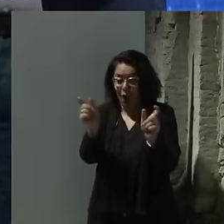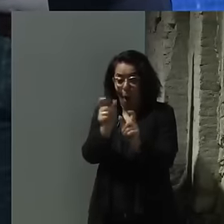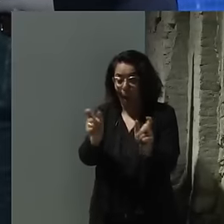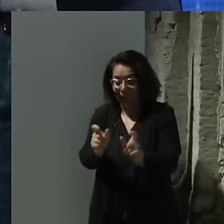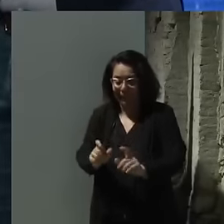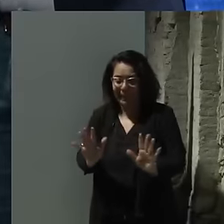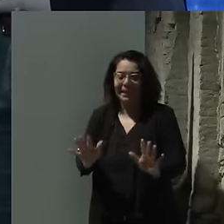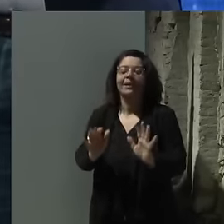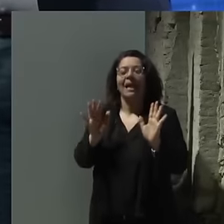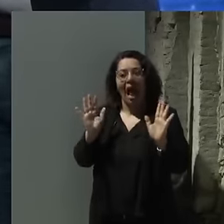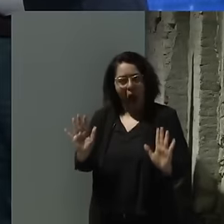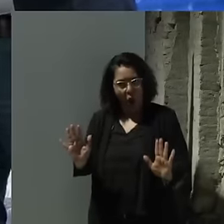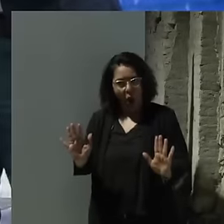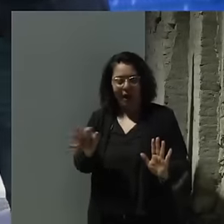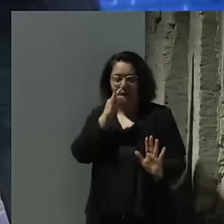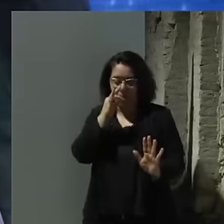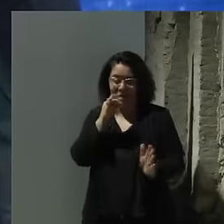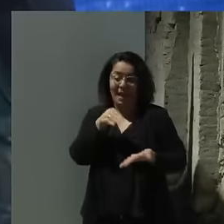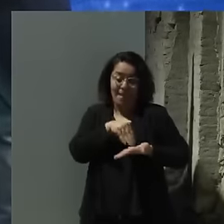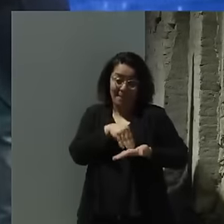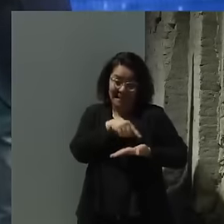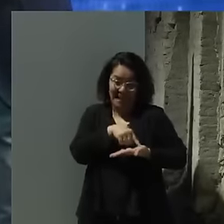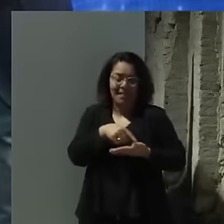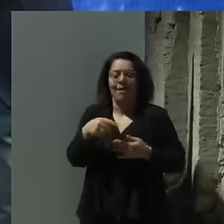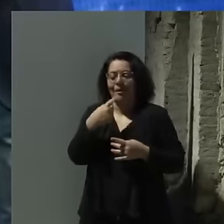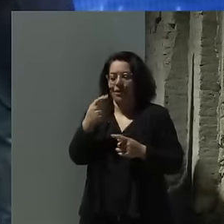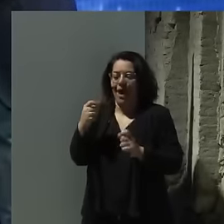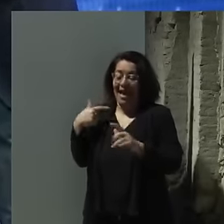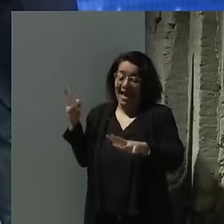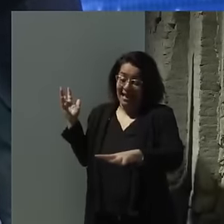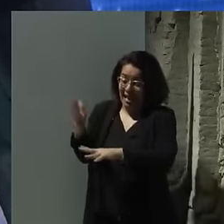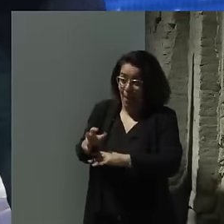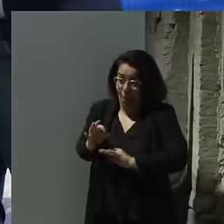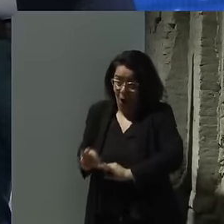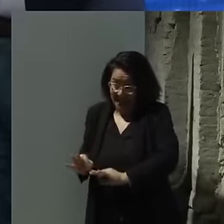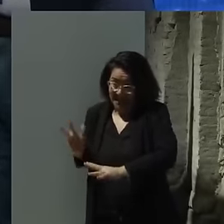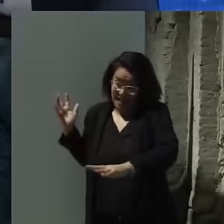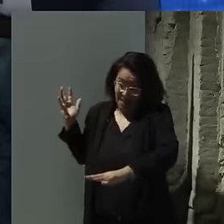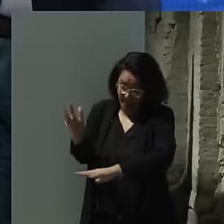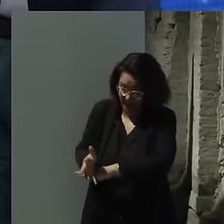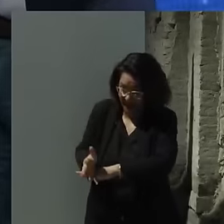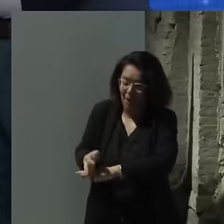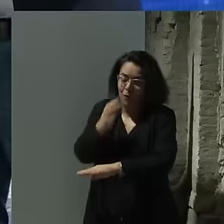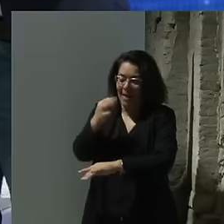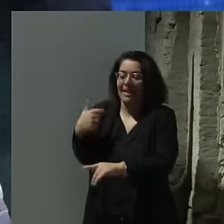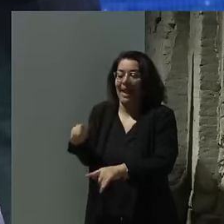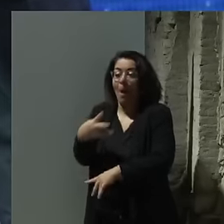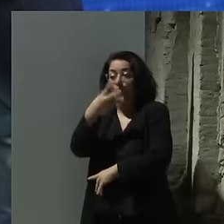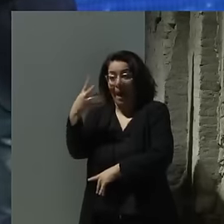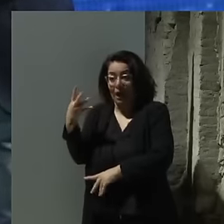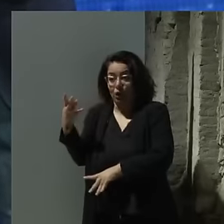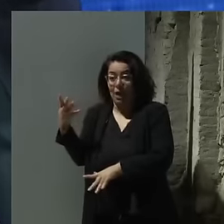noi abbiamo il figlio della persona che è stata ammazzata e il fratello della persona che